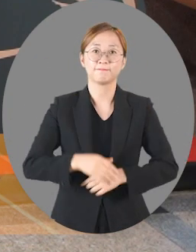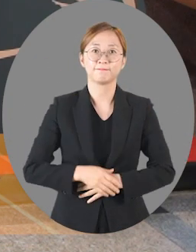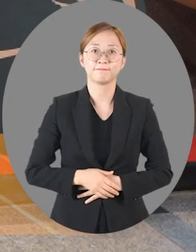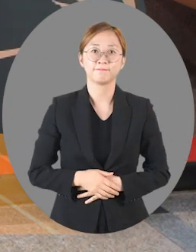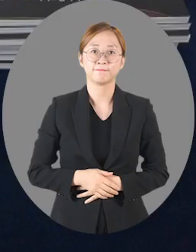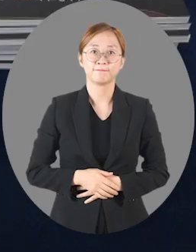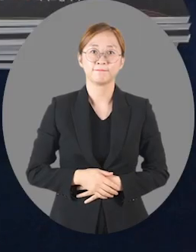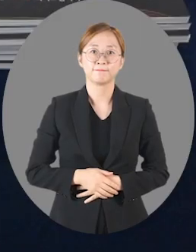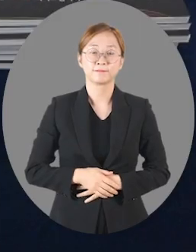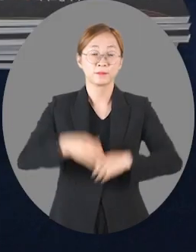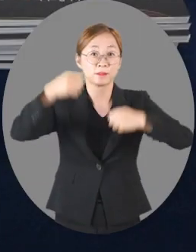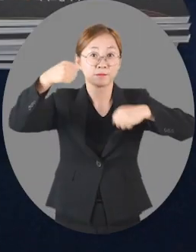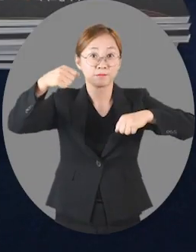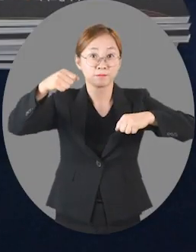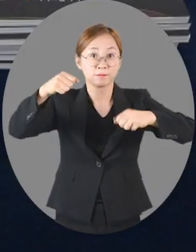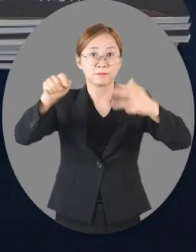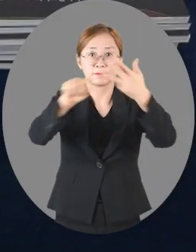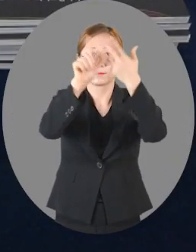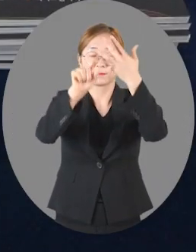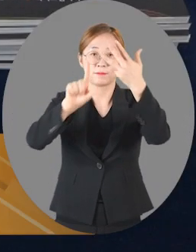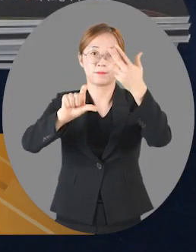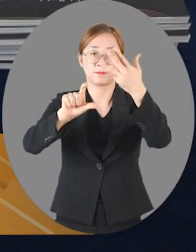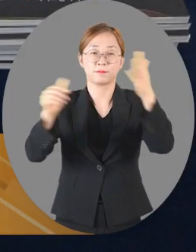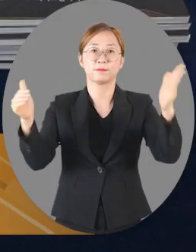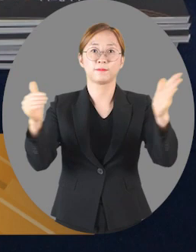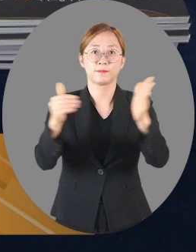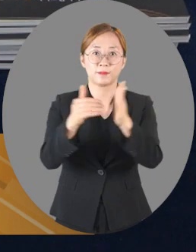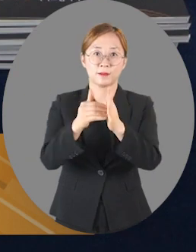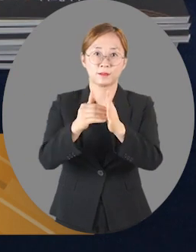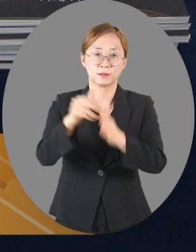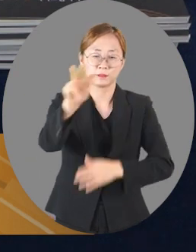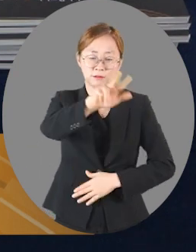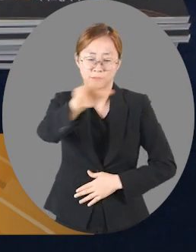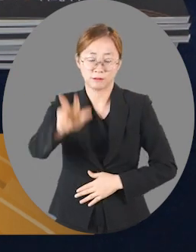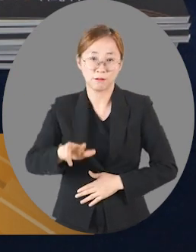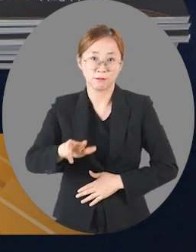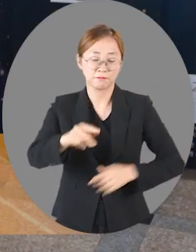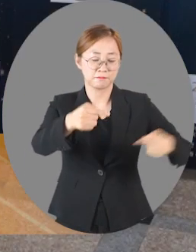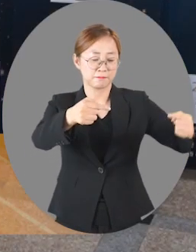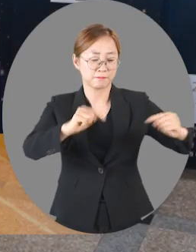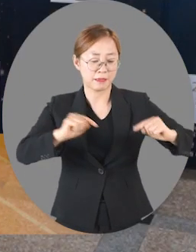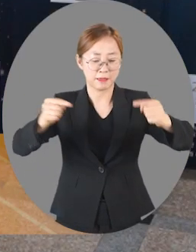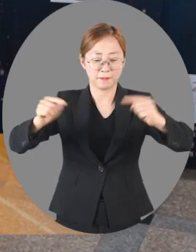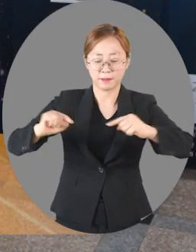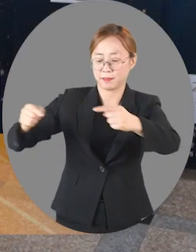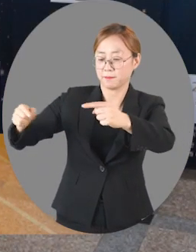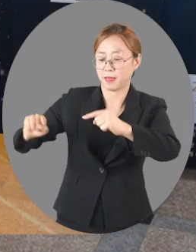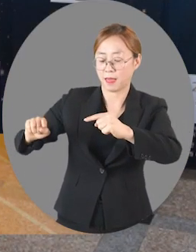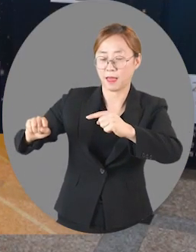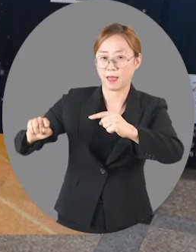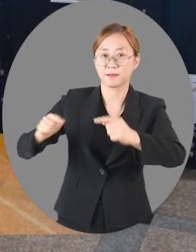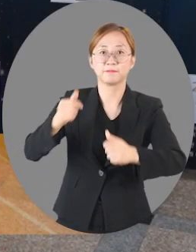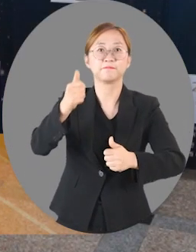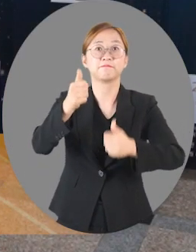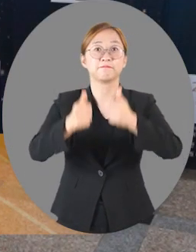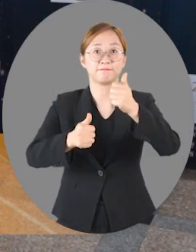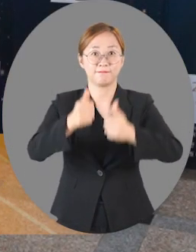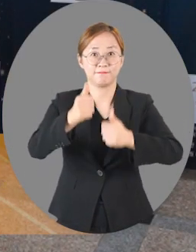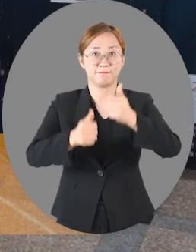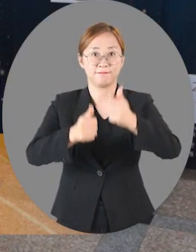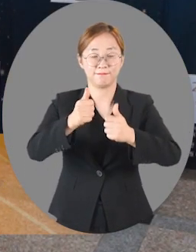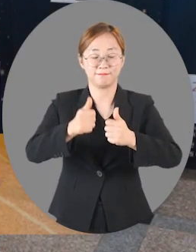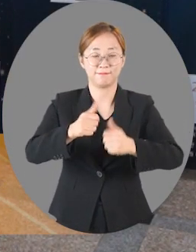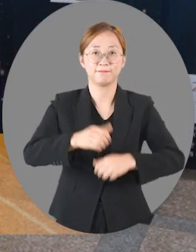있는데요. 이번 연극제는 오는 15일까지 진행되며 전국에서 공모한 많은 작품 중